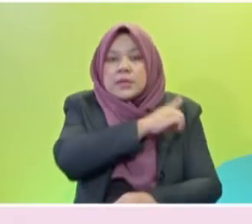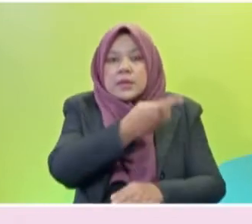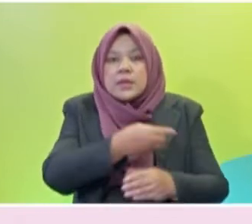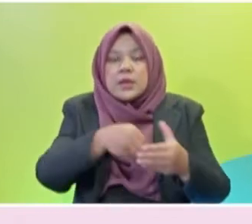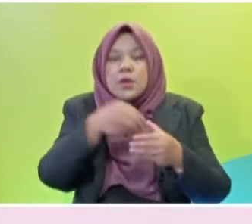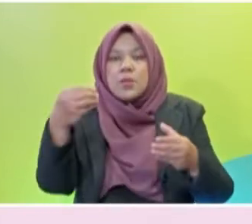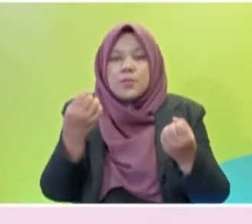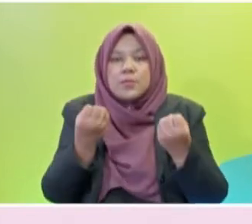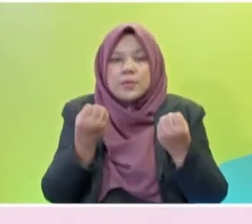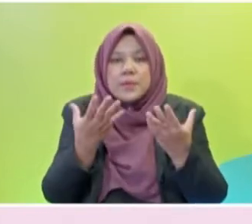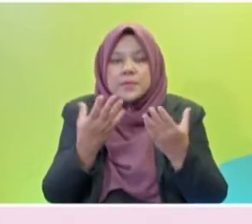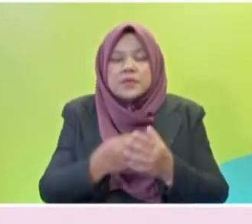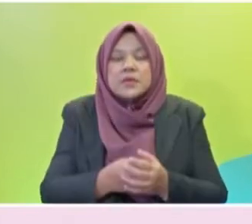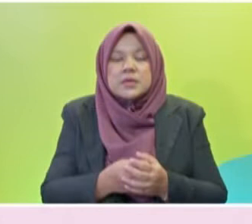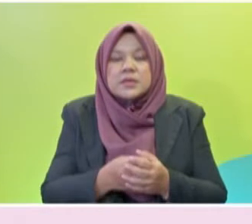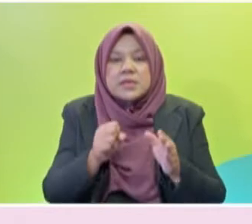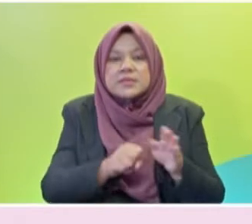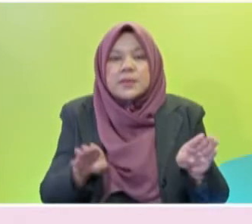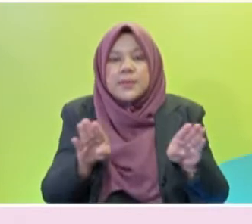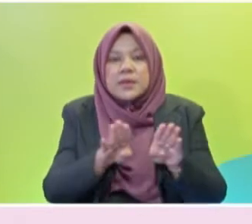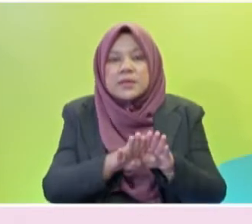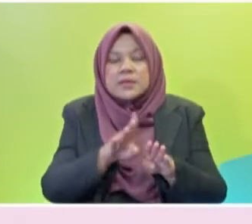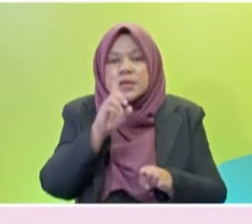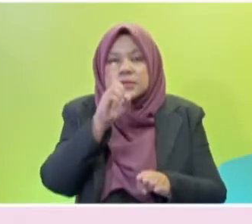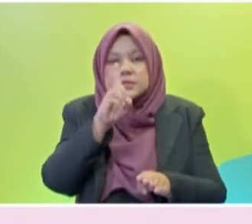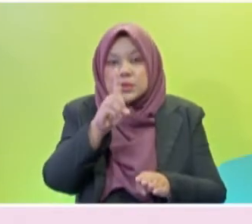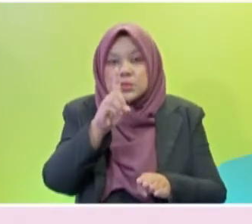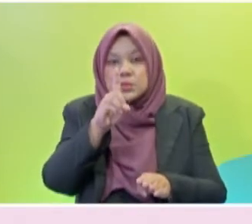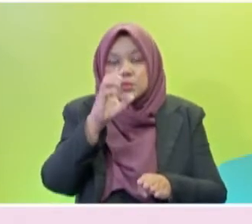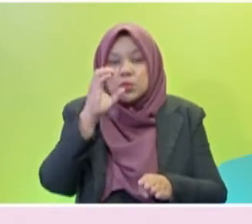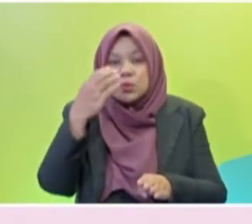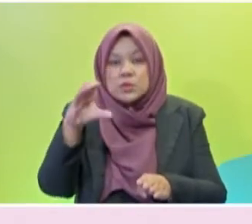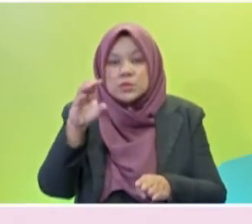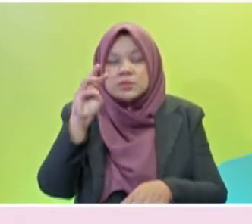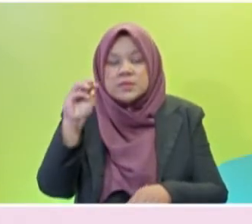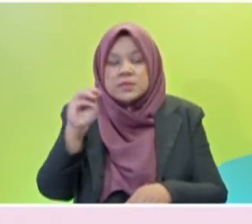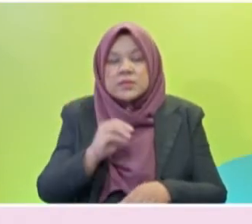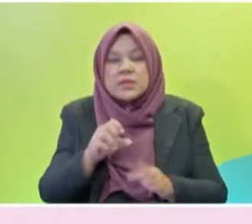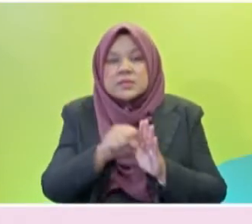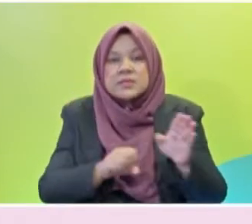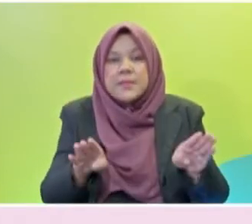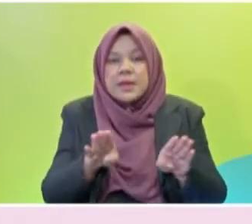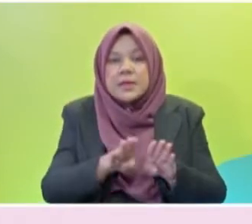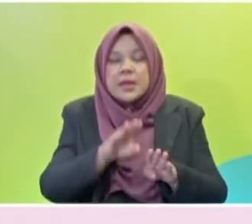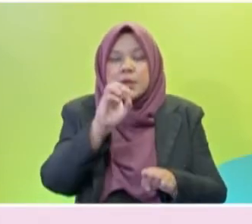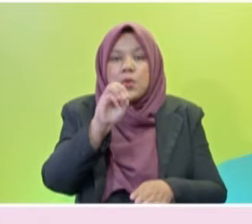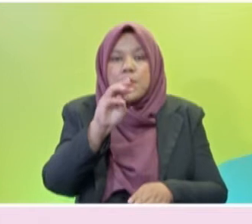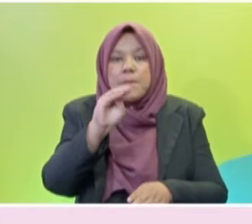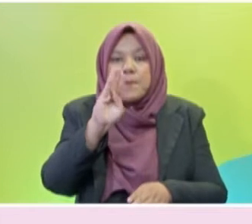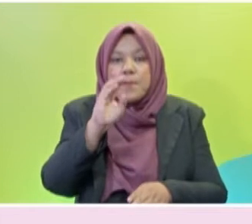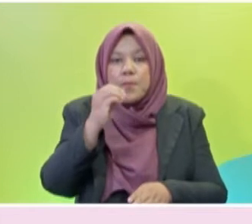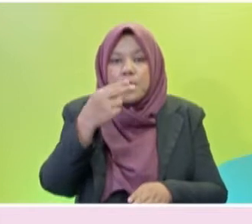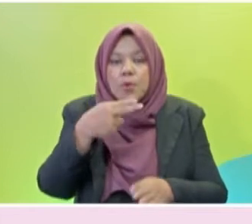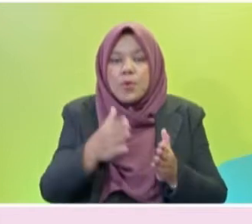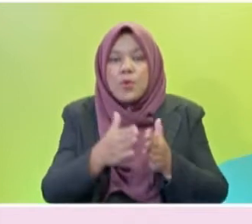tahu berapa dan kita katakan dia sebagai 100 cm untuk luas bagi umbuh besar. Maka kita boleh gunakan